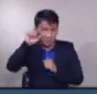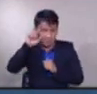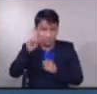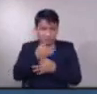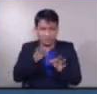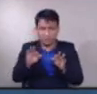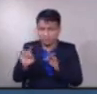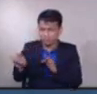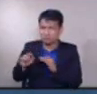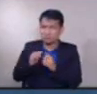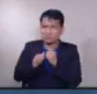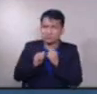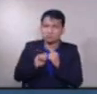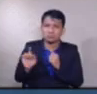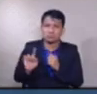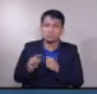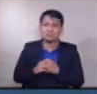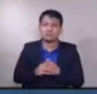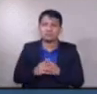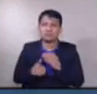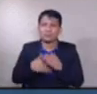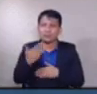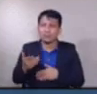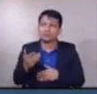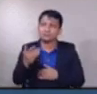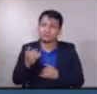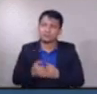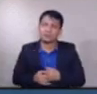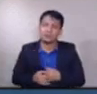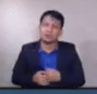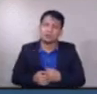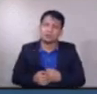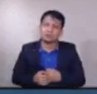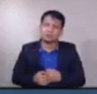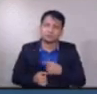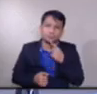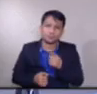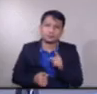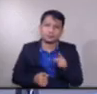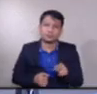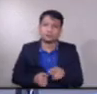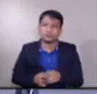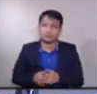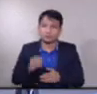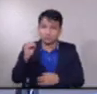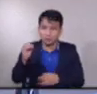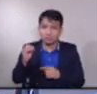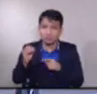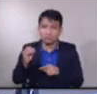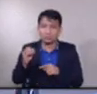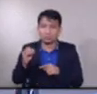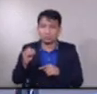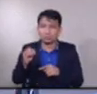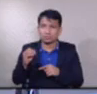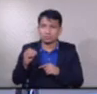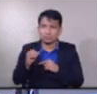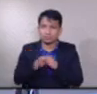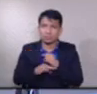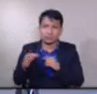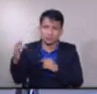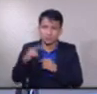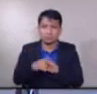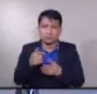gender-free Philippines. Tama naman din 'yon. Oo, may isa na lang ha. Sabi mo ha, zero foreign